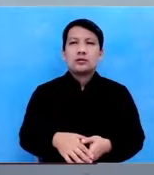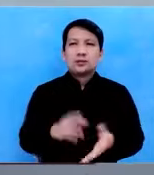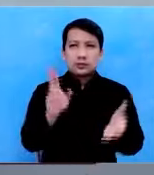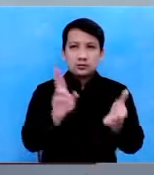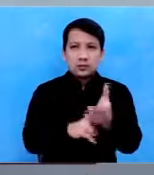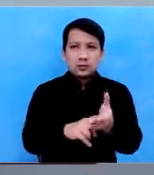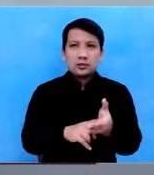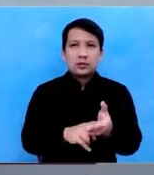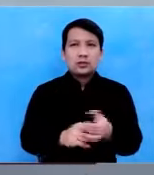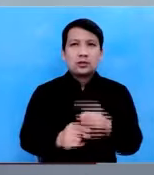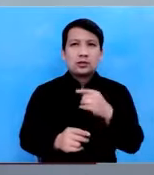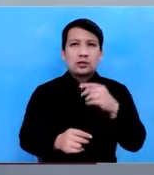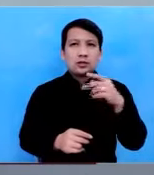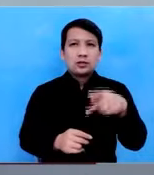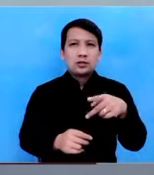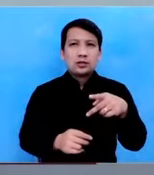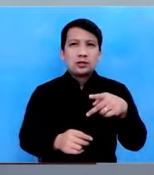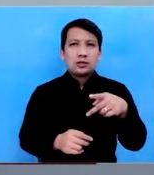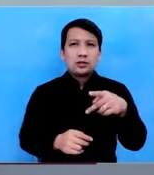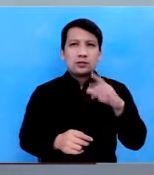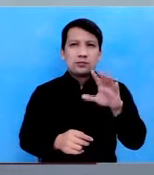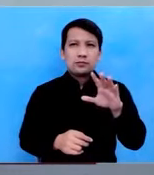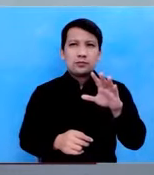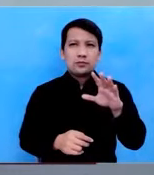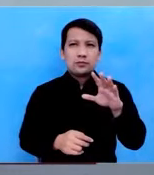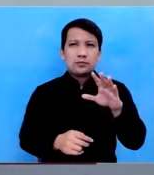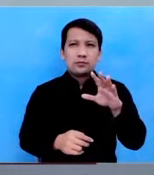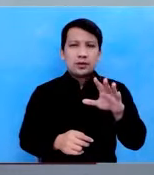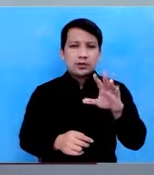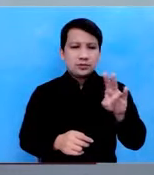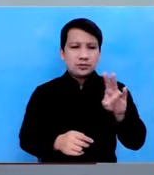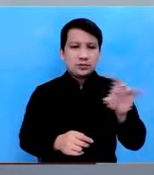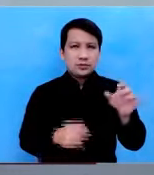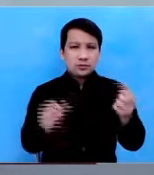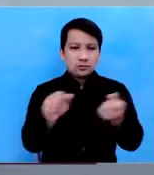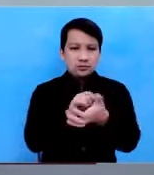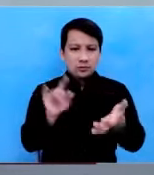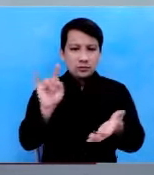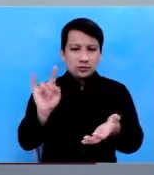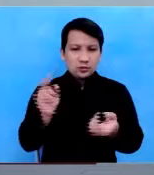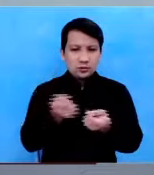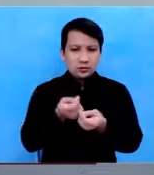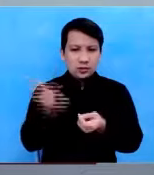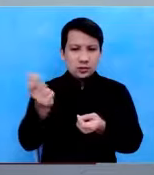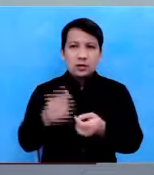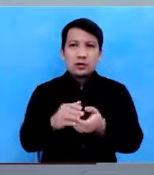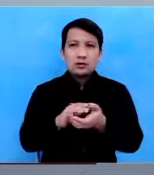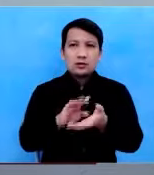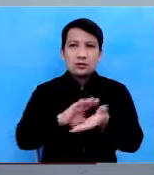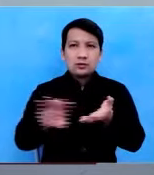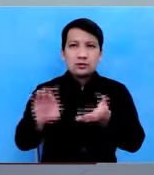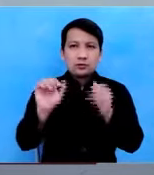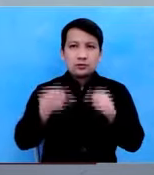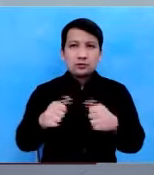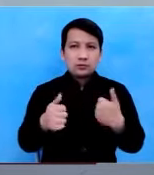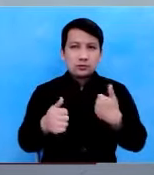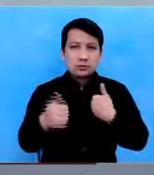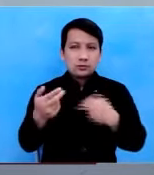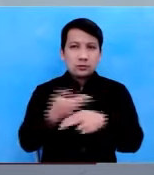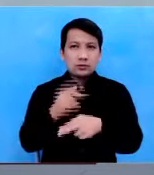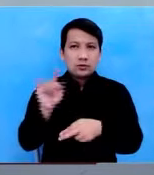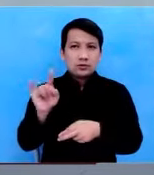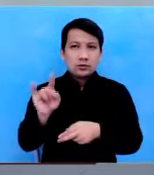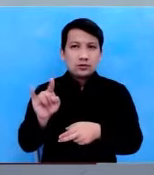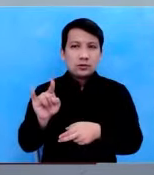PD 576 na bubuwag sa Media Advisory Council. Pwede na raw mag-self-regulate ang media ayon